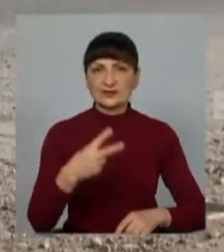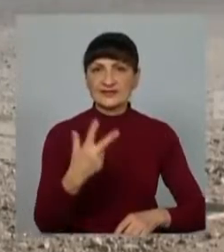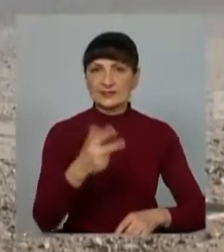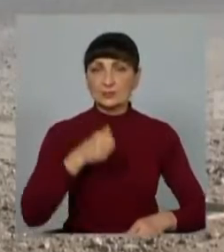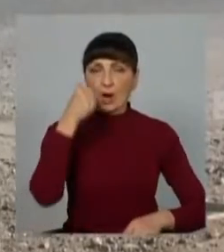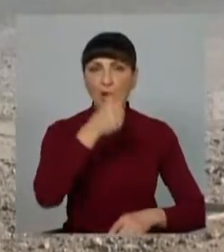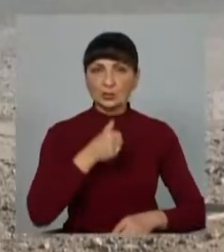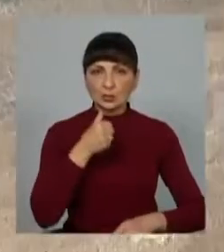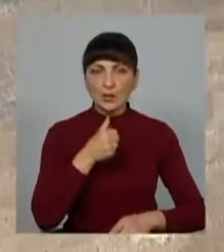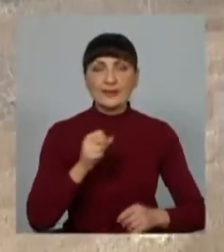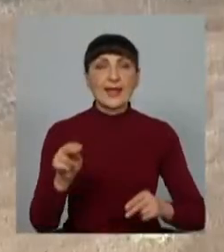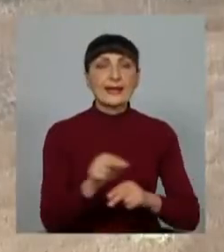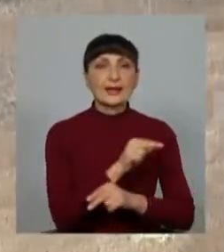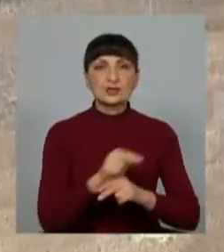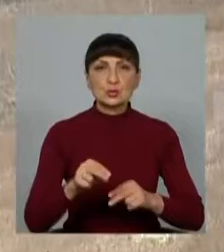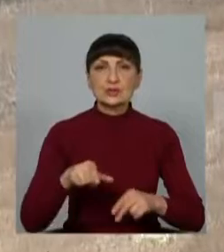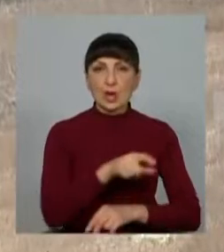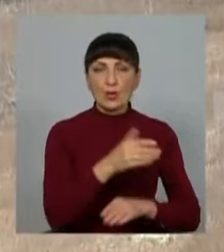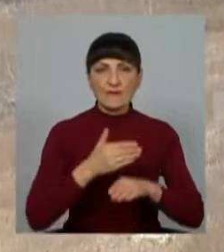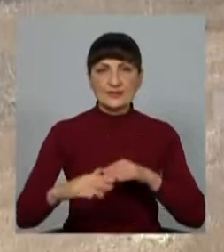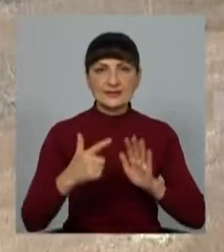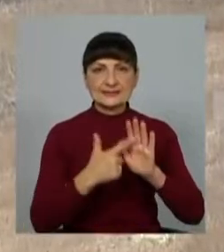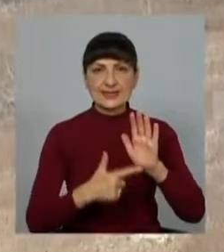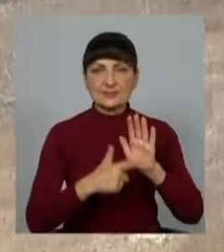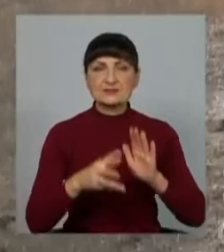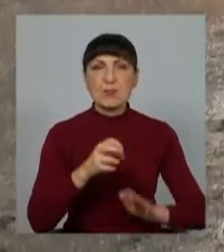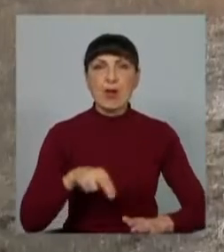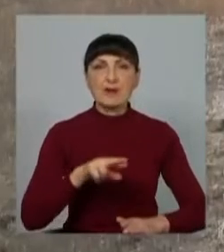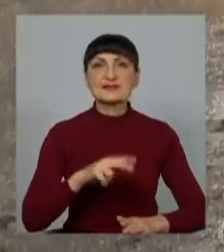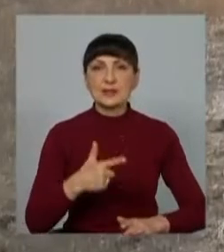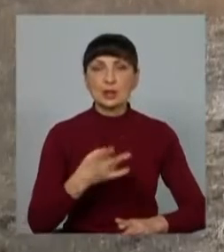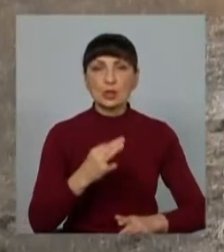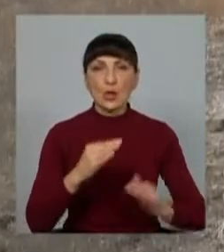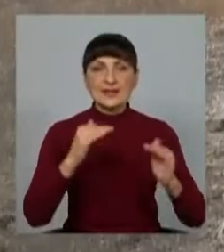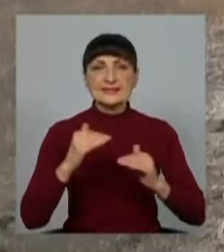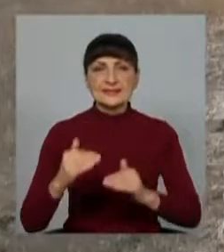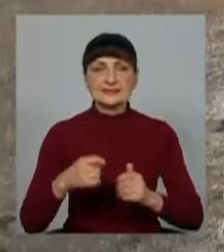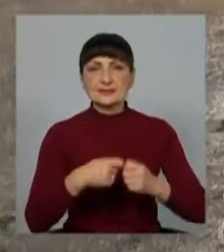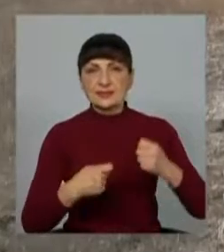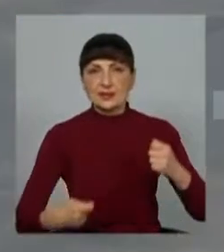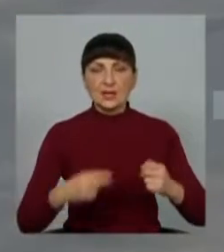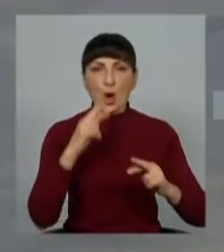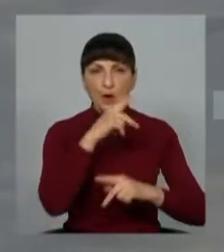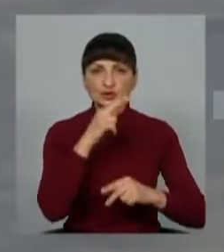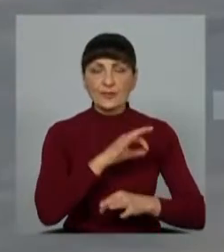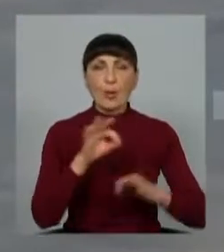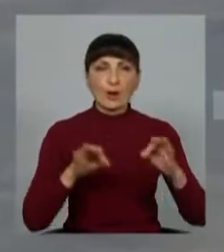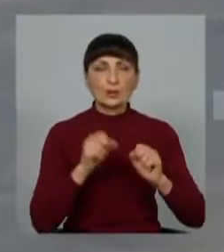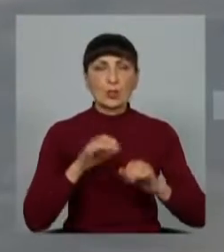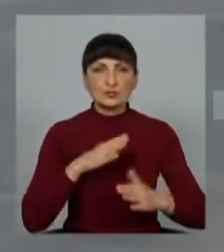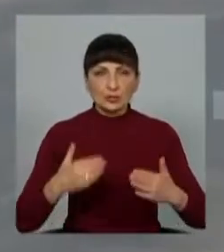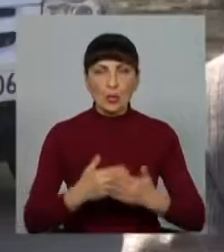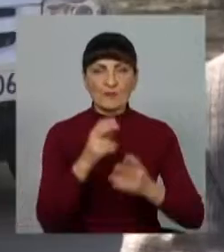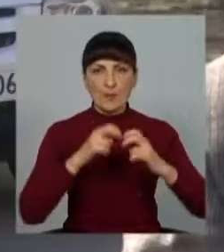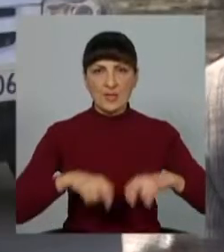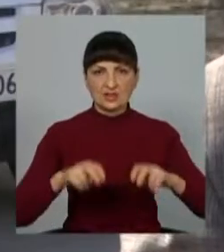2023 году. На реконструкцию магистрали выделено 70 миллиардов тенге. Но из-за низких темпов и допущенных ошибок проект может быть